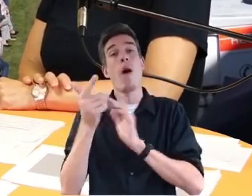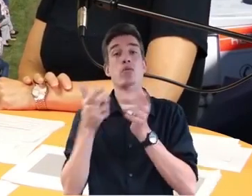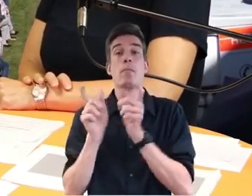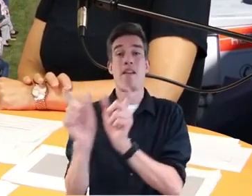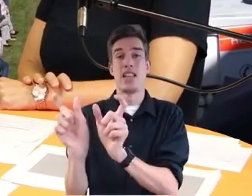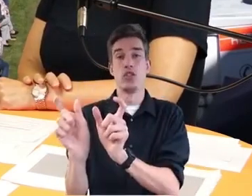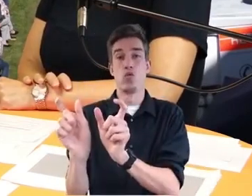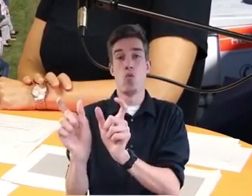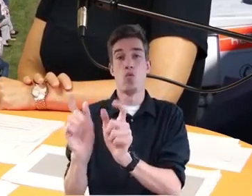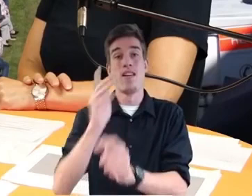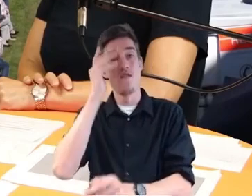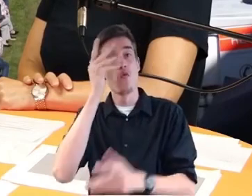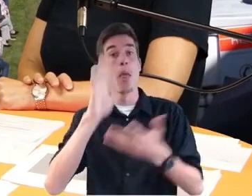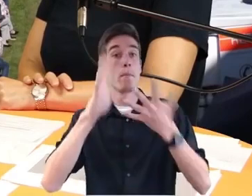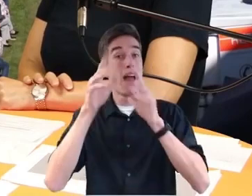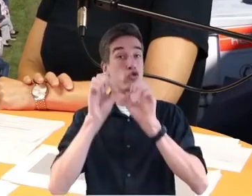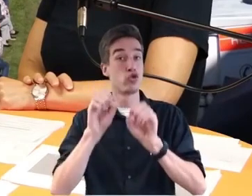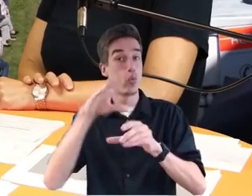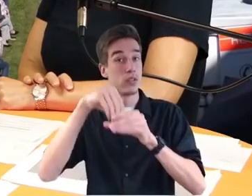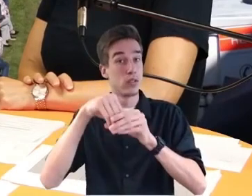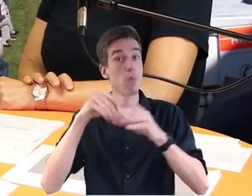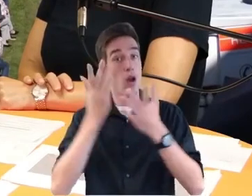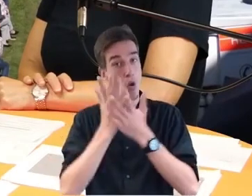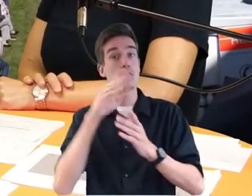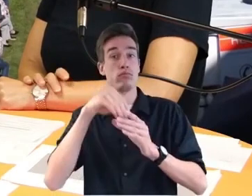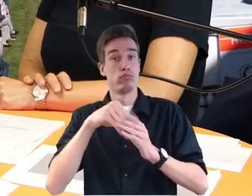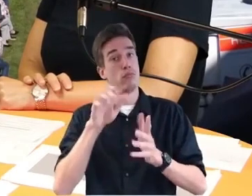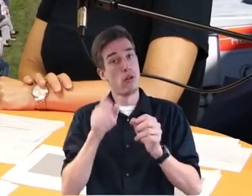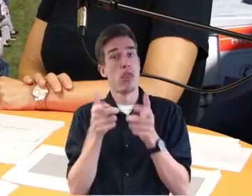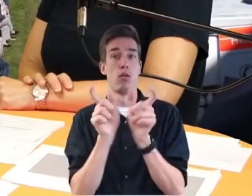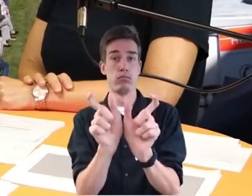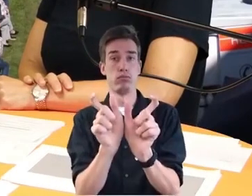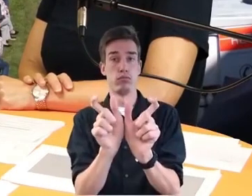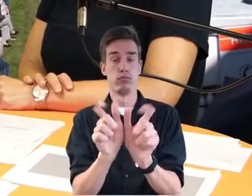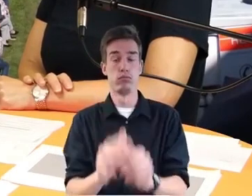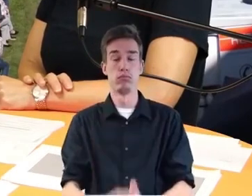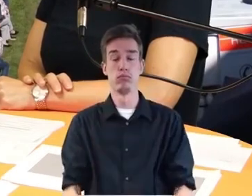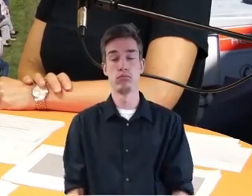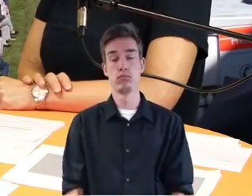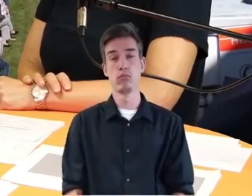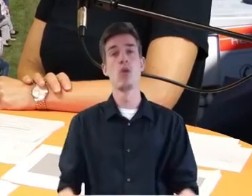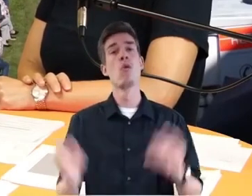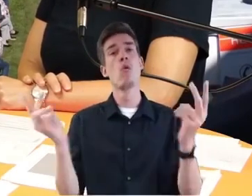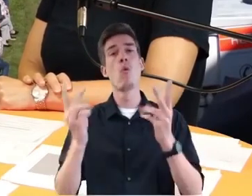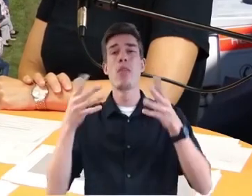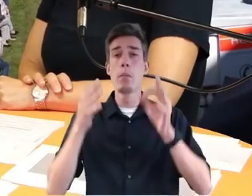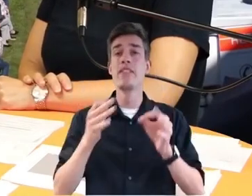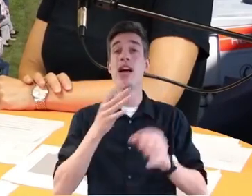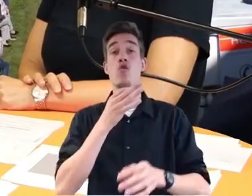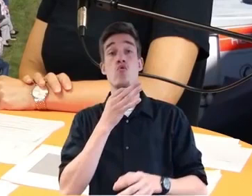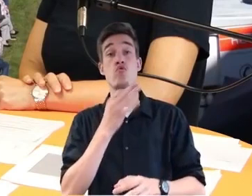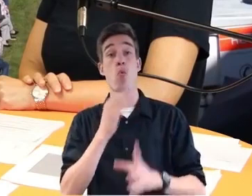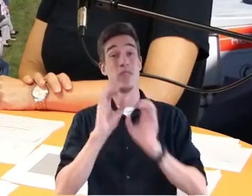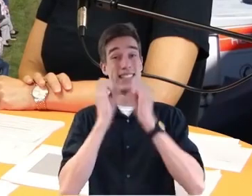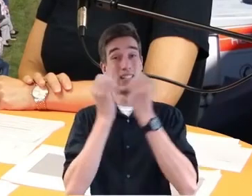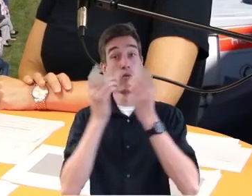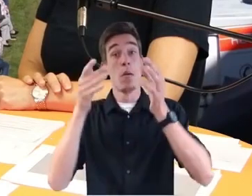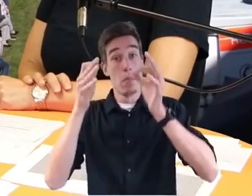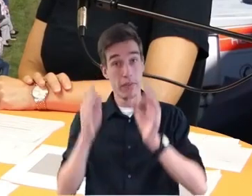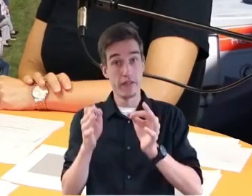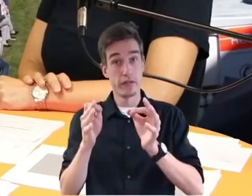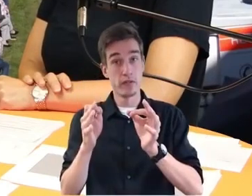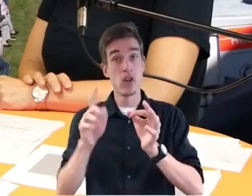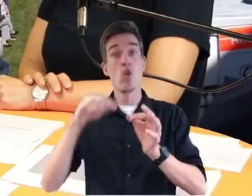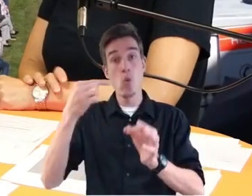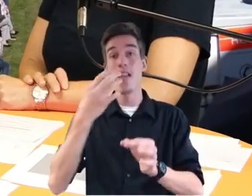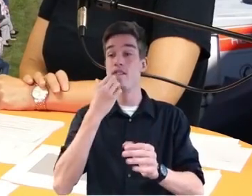Beispiel dafür wäre Brandschutz. Zum anderen aber auch, wie verhalte ich mich richtig, wenn eine Notsituation eintritt, um mich und